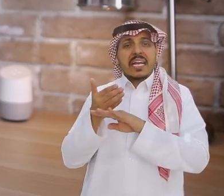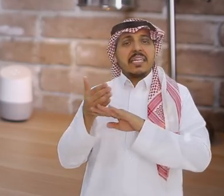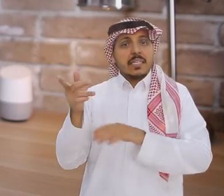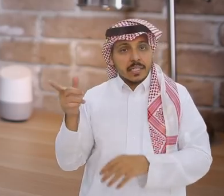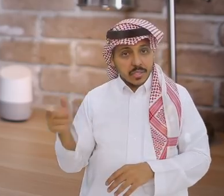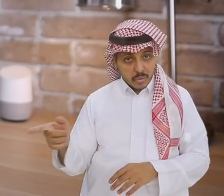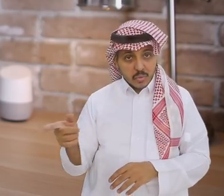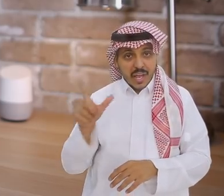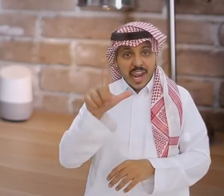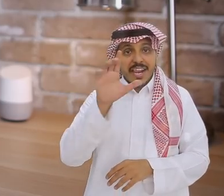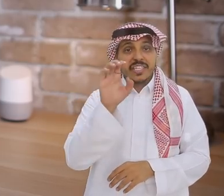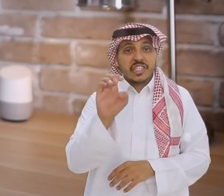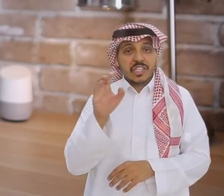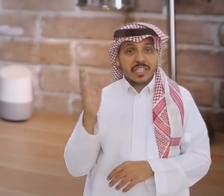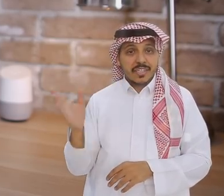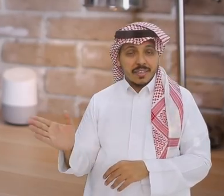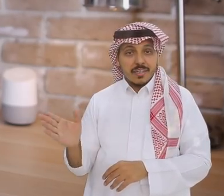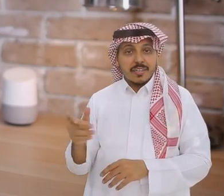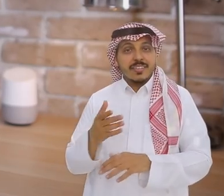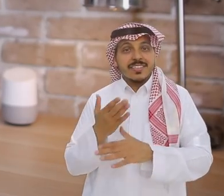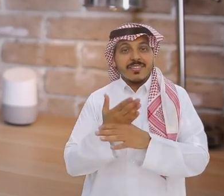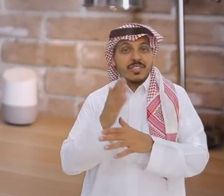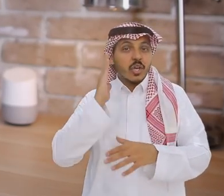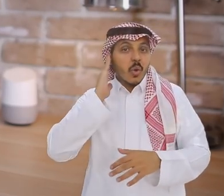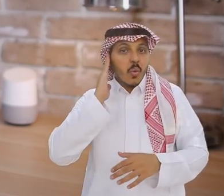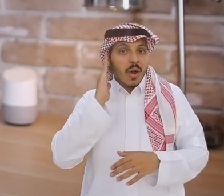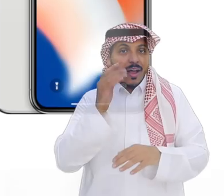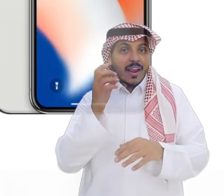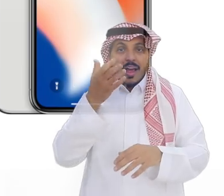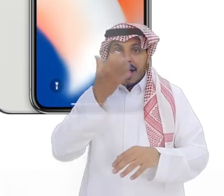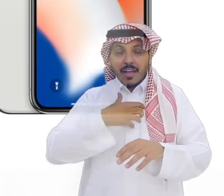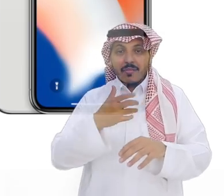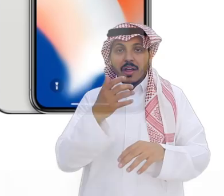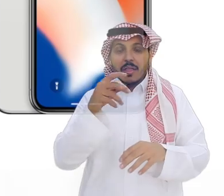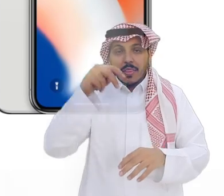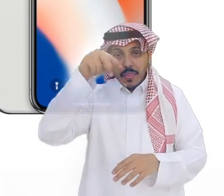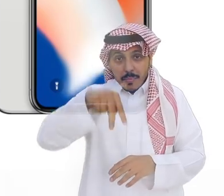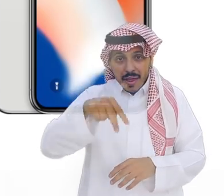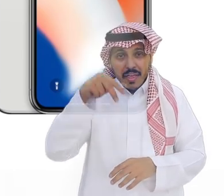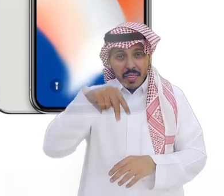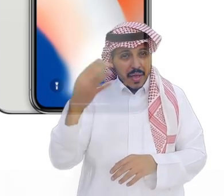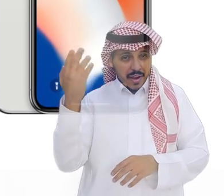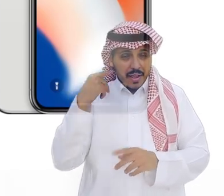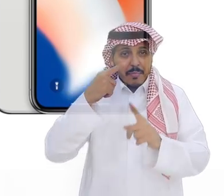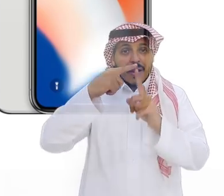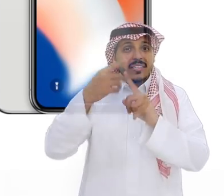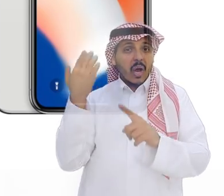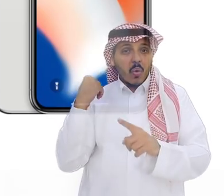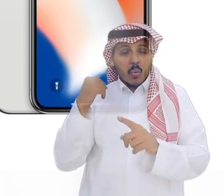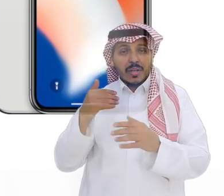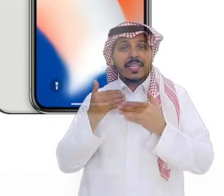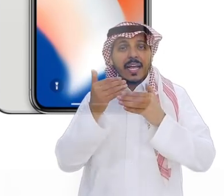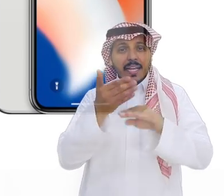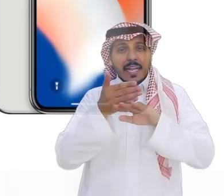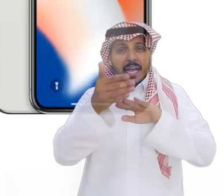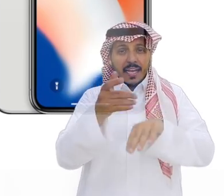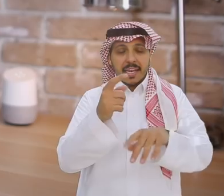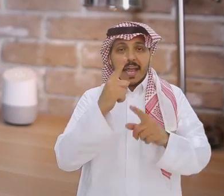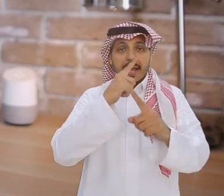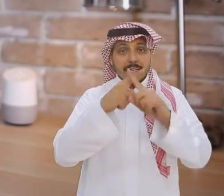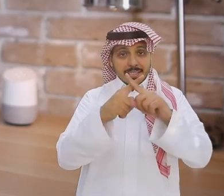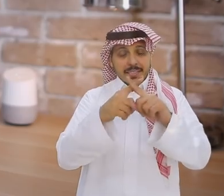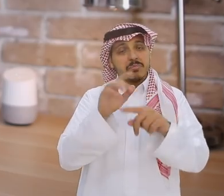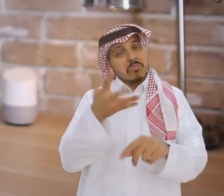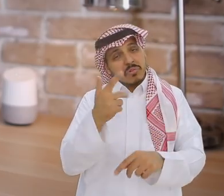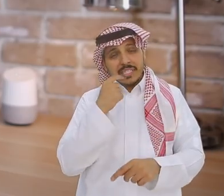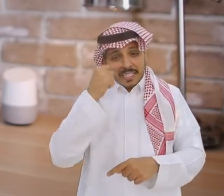أحد جوالات أبل تتأخر زي ما صار عندنا آيفون 8 و8 بلس وتأخر عندنا الإكس، يمكن السنة هذه